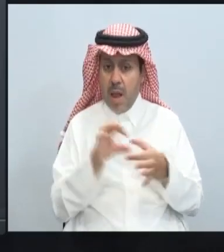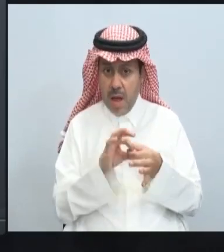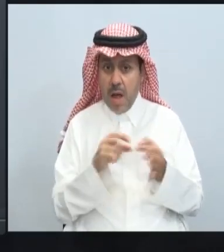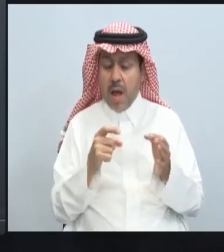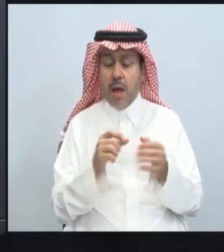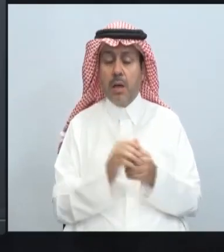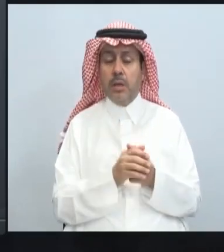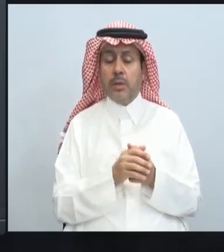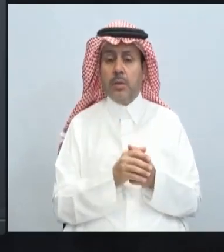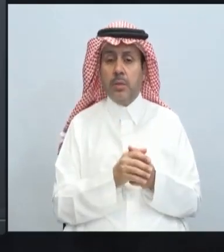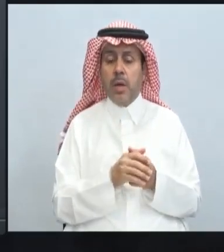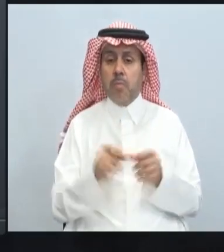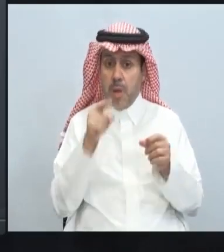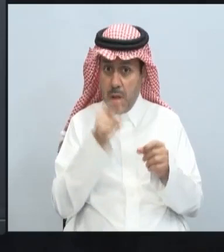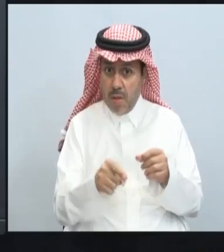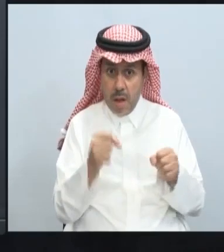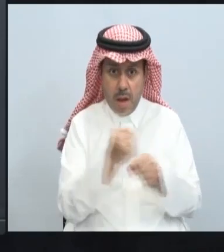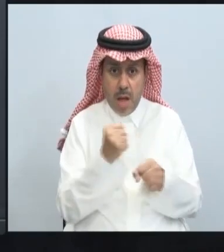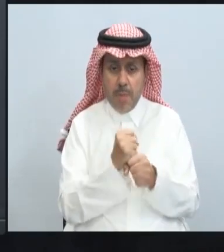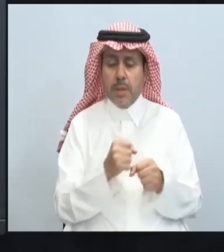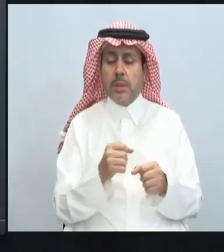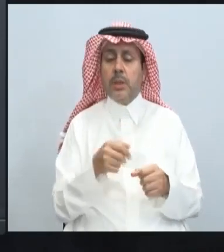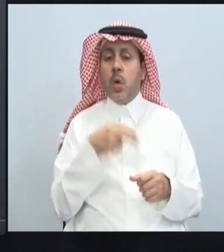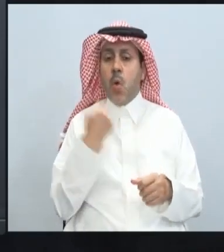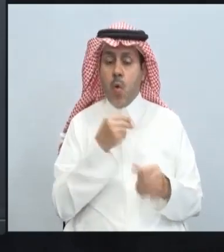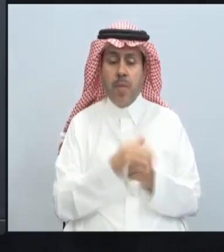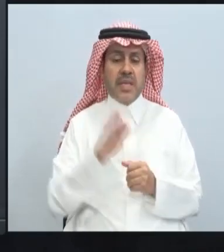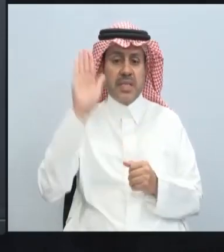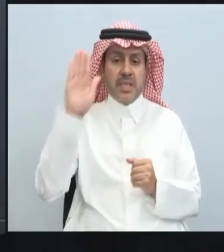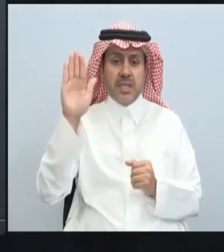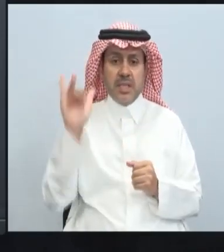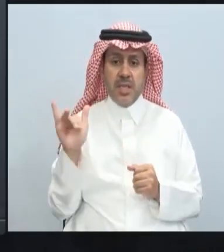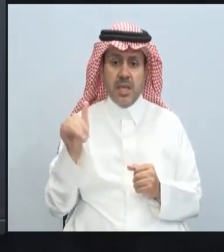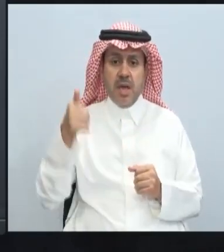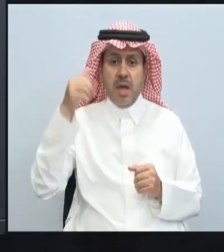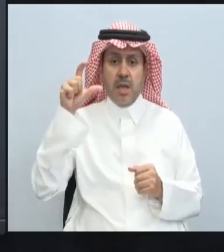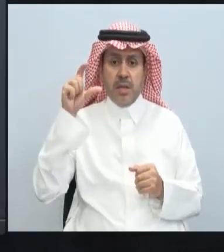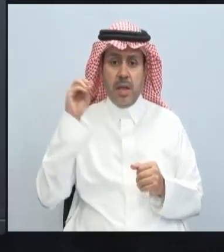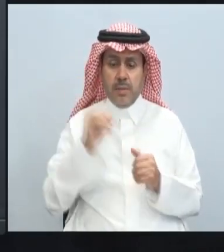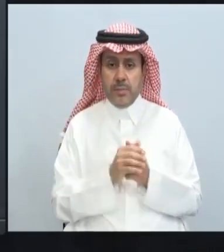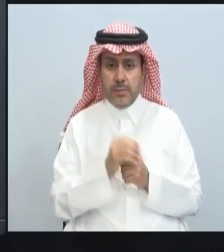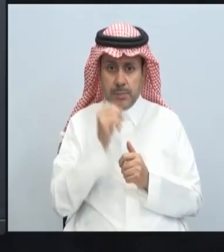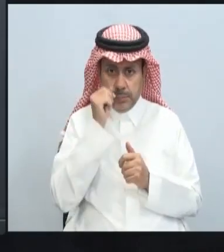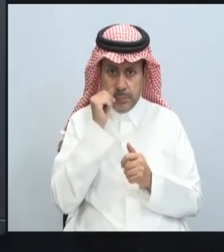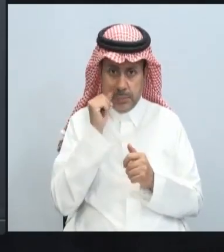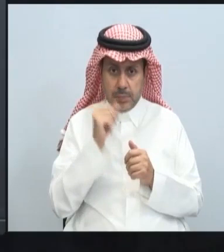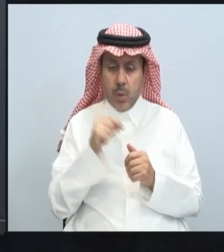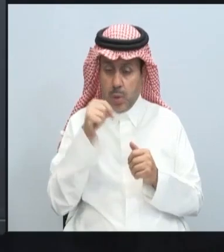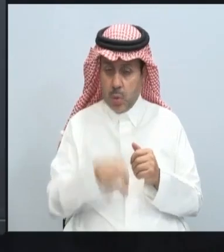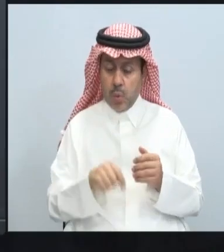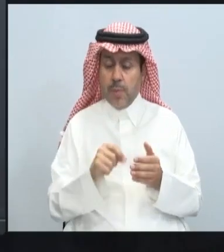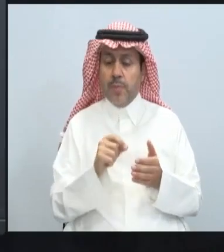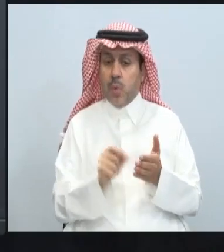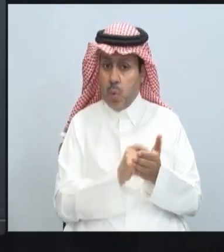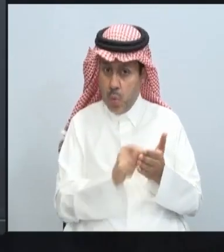باعتبار هذا العمل الذي تصنعه الدوله ان تكون ذات سياده ذات سياده ونكون يكون يبرم